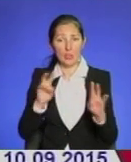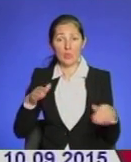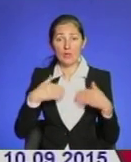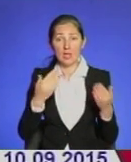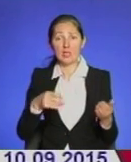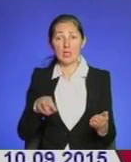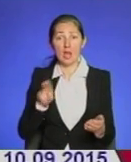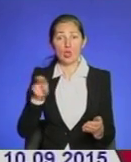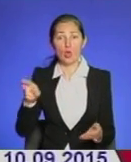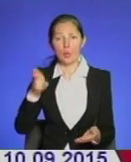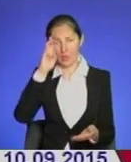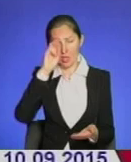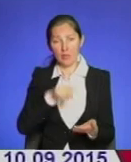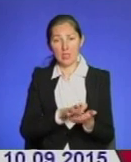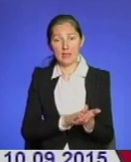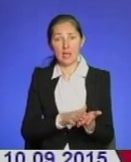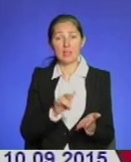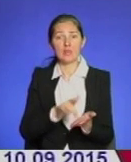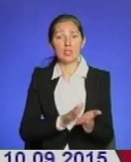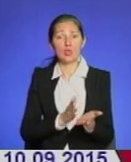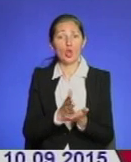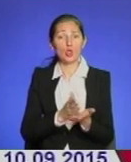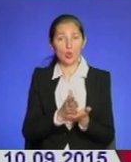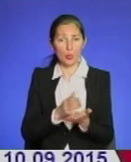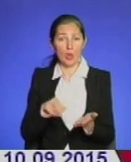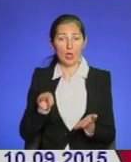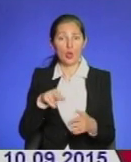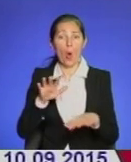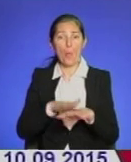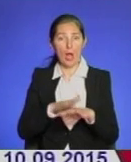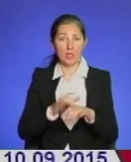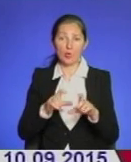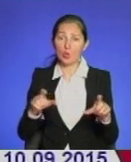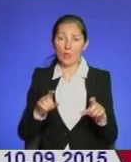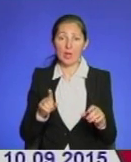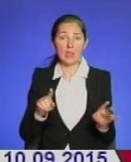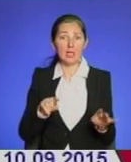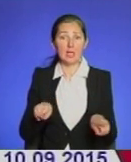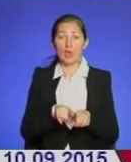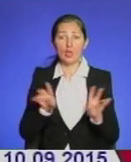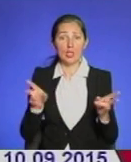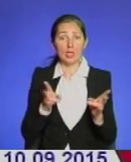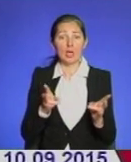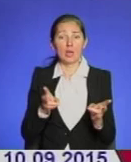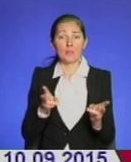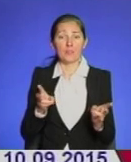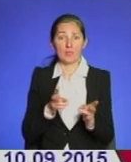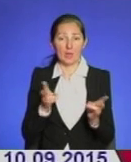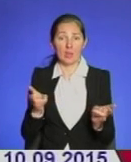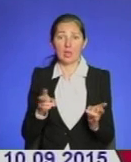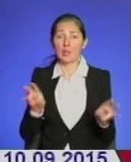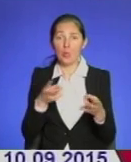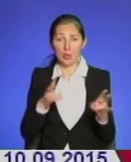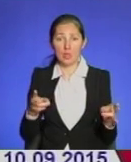реєстраторів реєстраційної служби або до банківської установи, а також не потрібно отримувати електронного цифрового